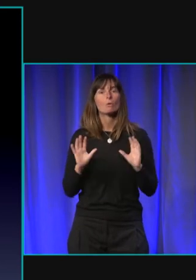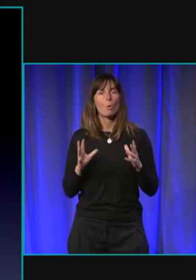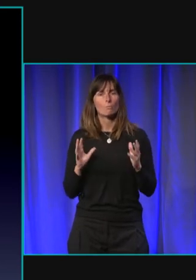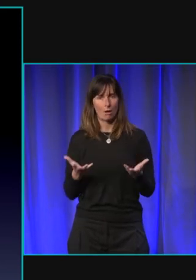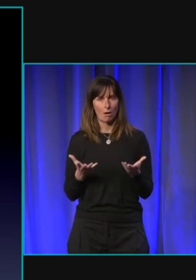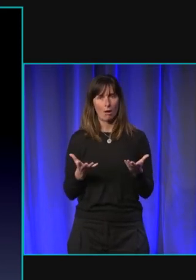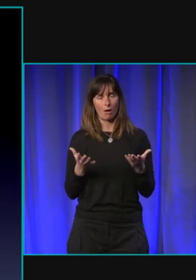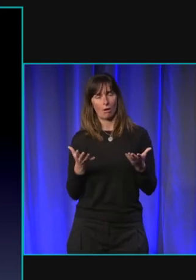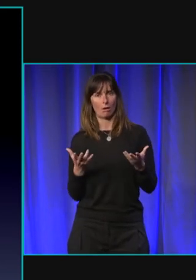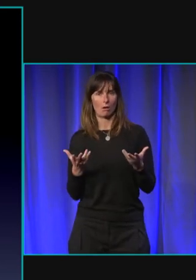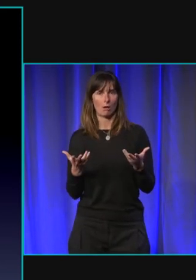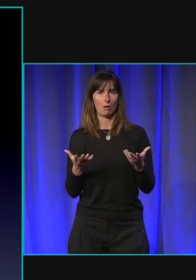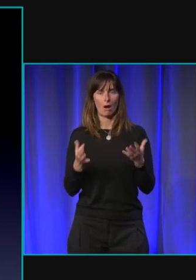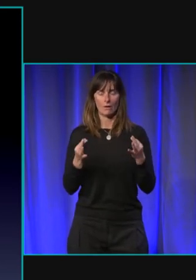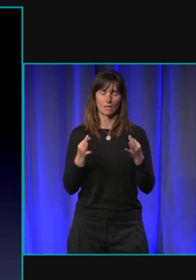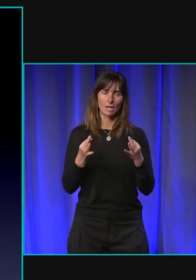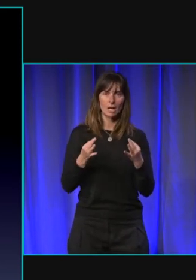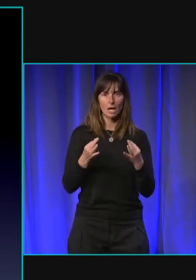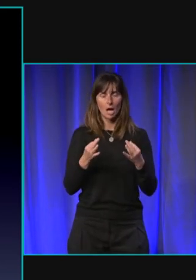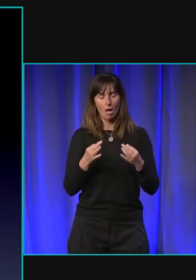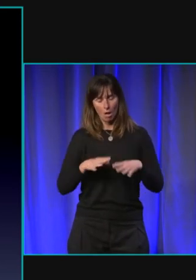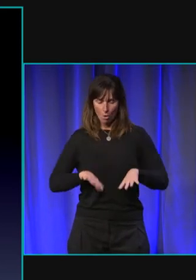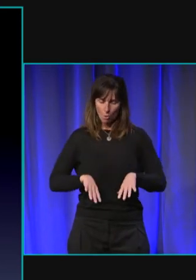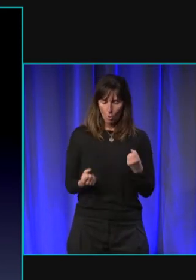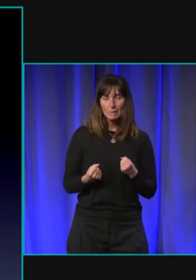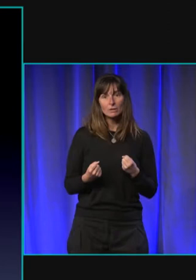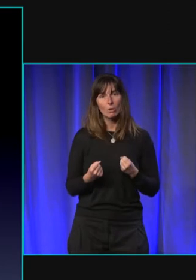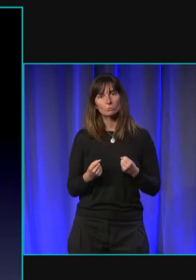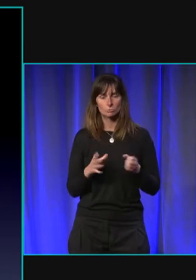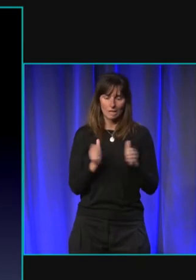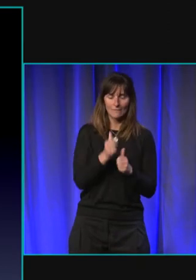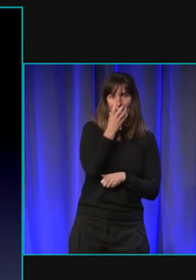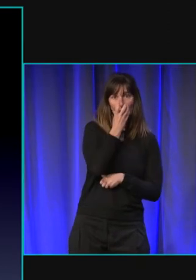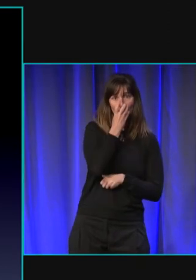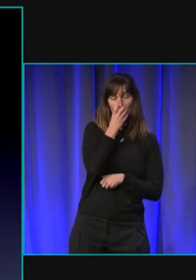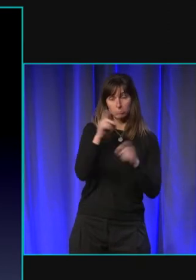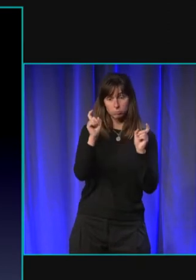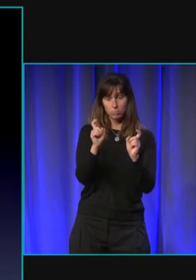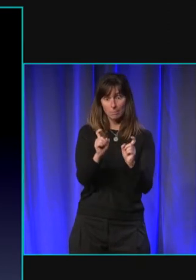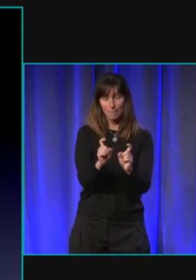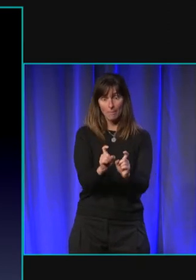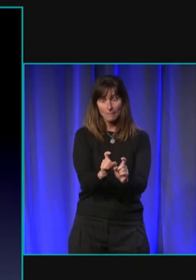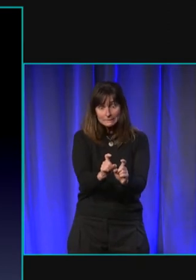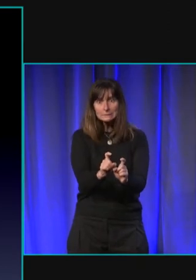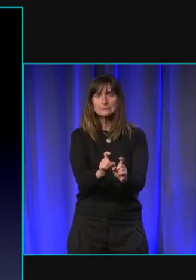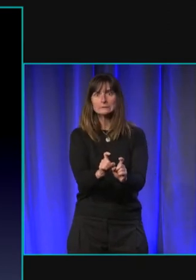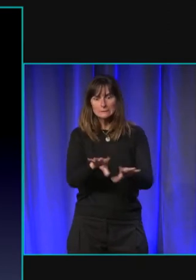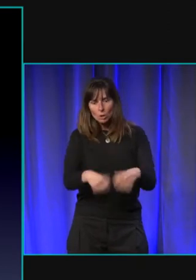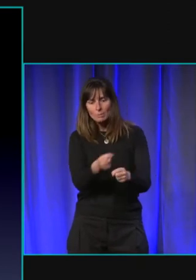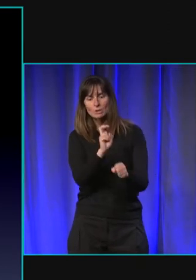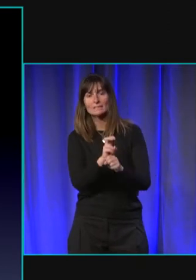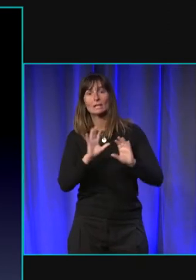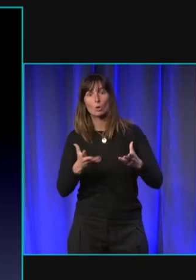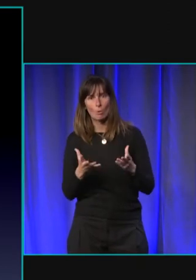baisse de la capacité aérobie du muscle au cours de cette période, retarder le développement